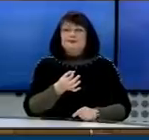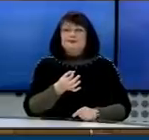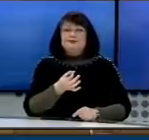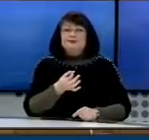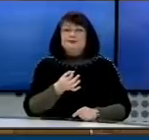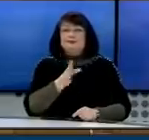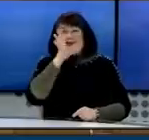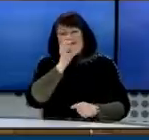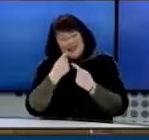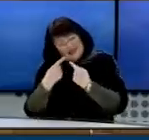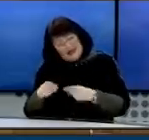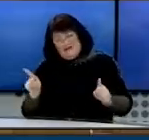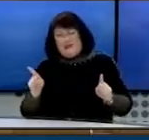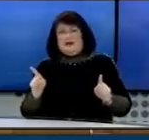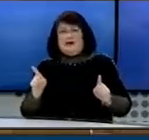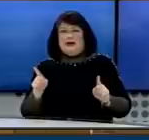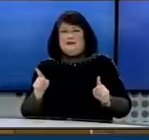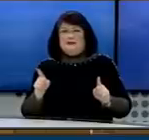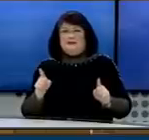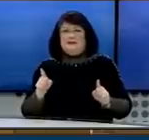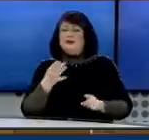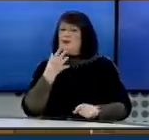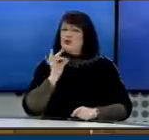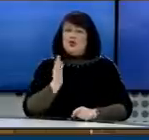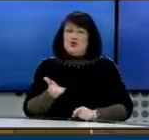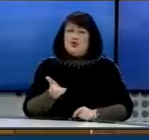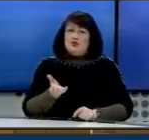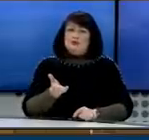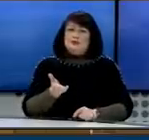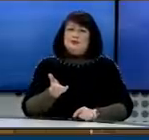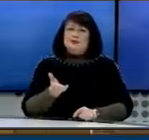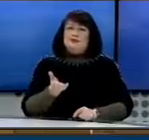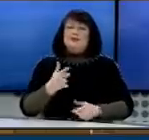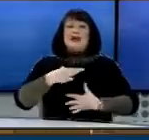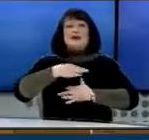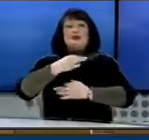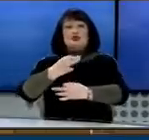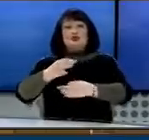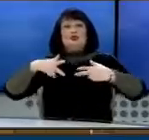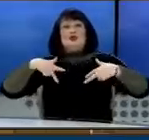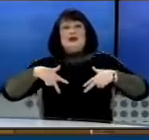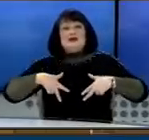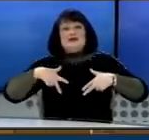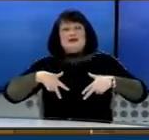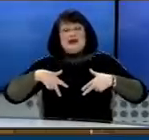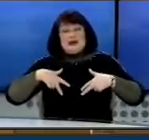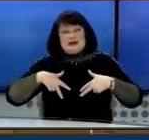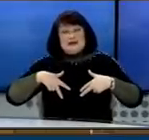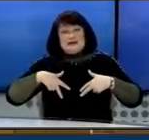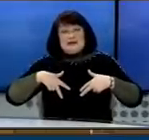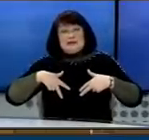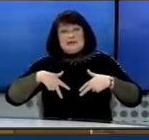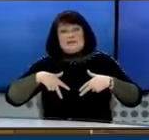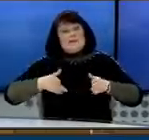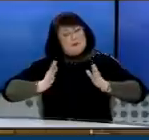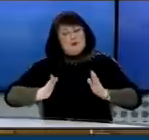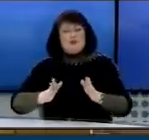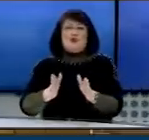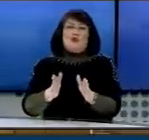αληθινά διαφορετικοί είμαστε. Γιατί εκπροσωπώ μια κυβέρνηση η οποία